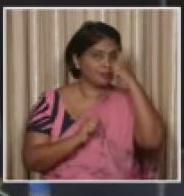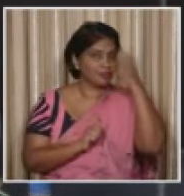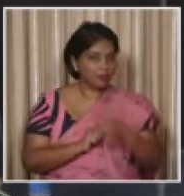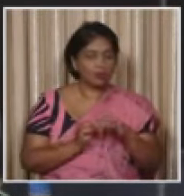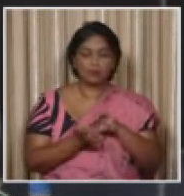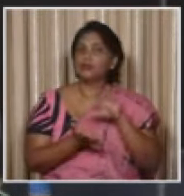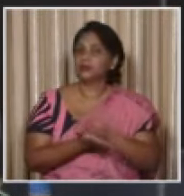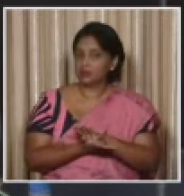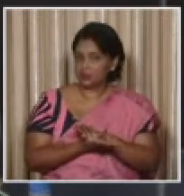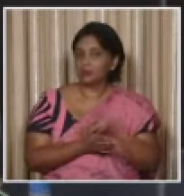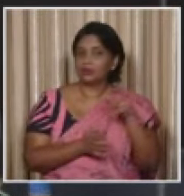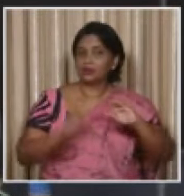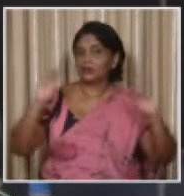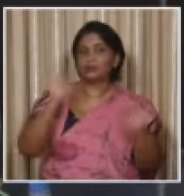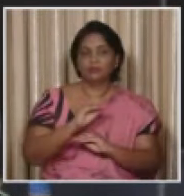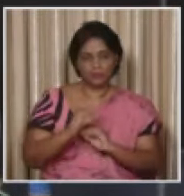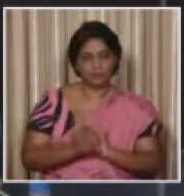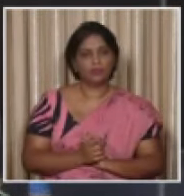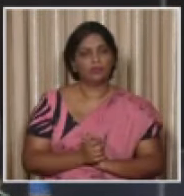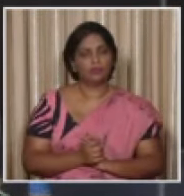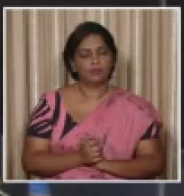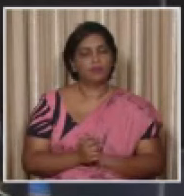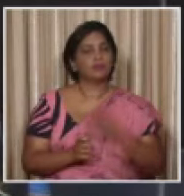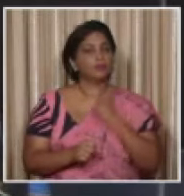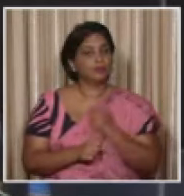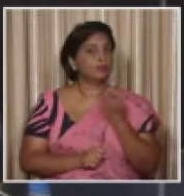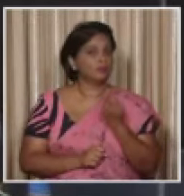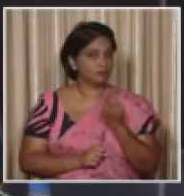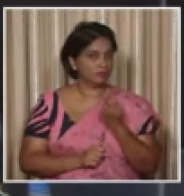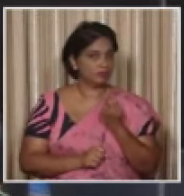තීරණ මෙයට ඇතුළත් වේ. රජයේ මුදල්